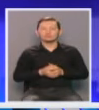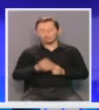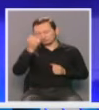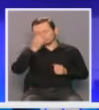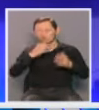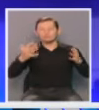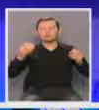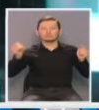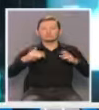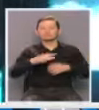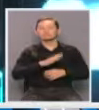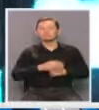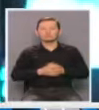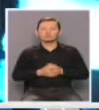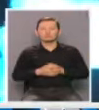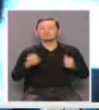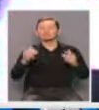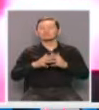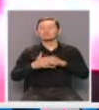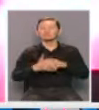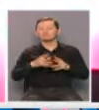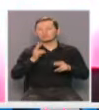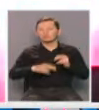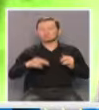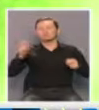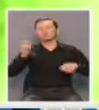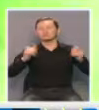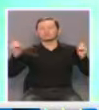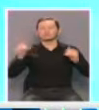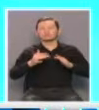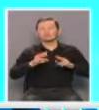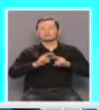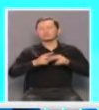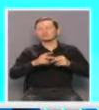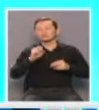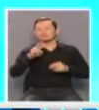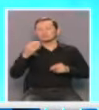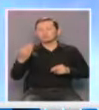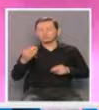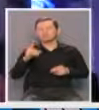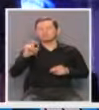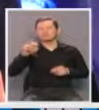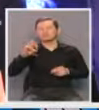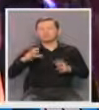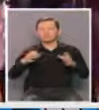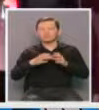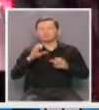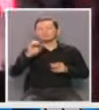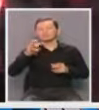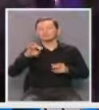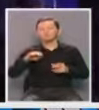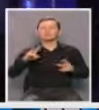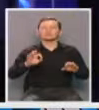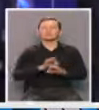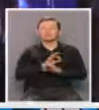көп-көп ұйымдастырушылар арқасына. Тартысты белдесуден соң сахна төрінде өнер жұлдыздары Алашұлы, Заман тобы, Сармат фольклорлық